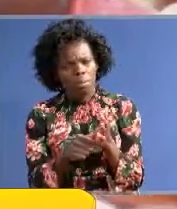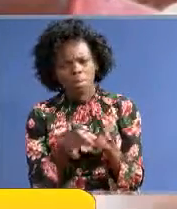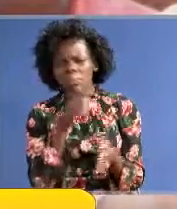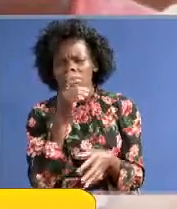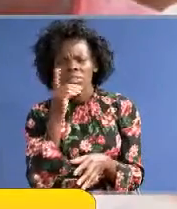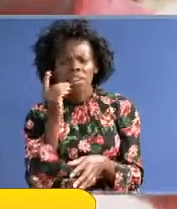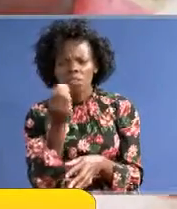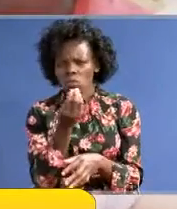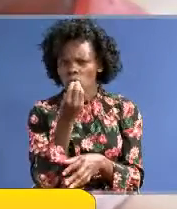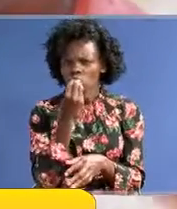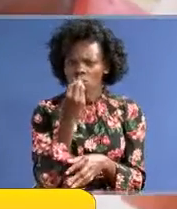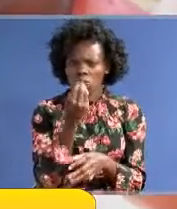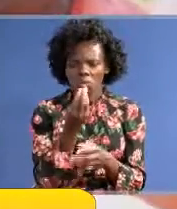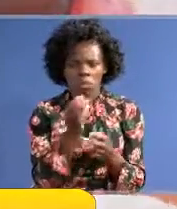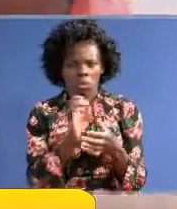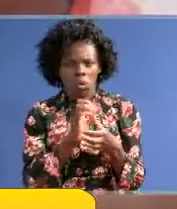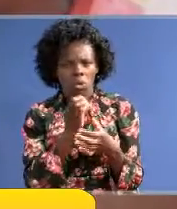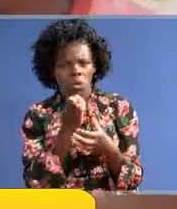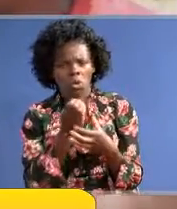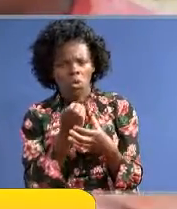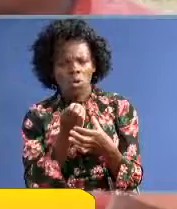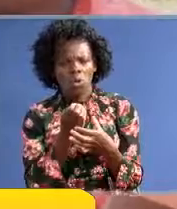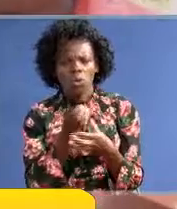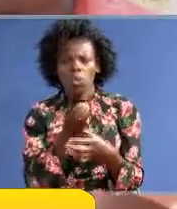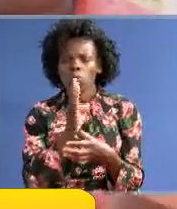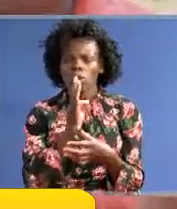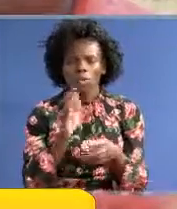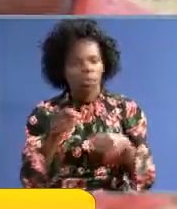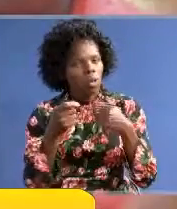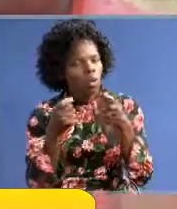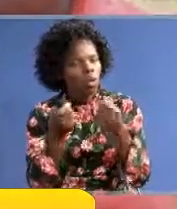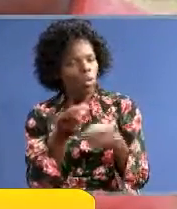kiangazi ni chakula ama ni maji. Tupewe maji,